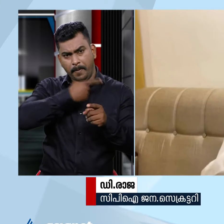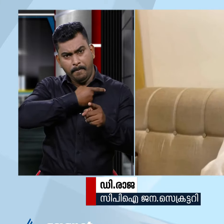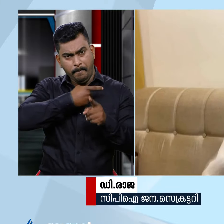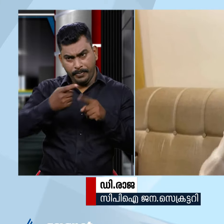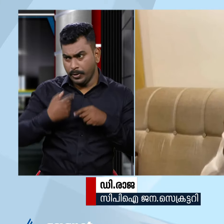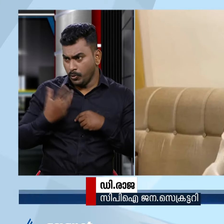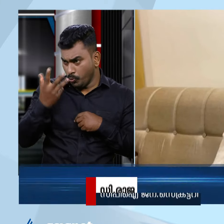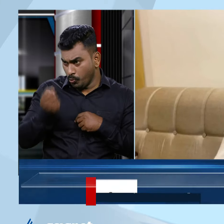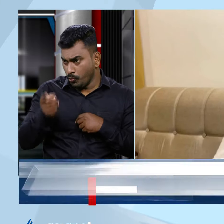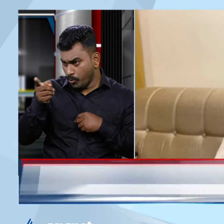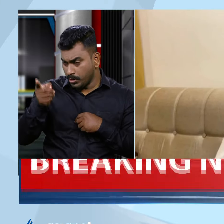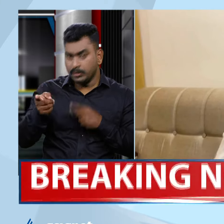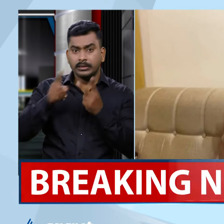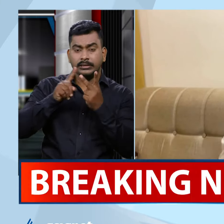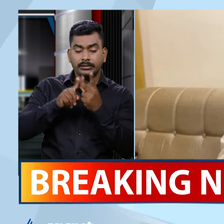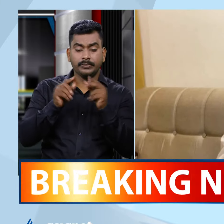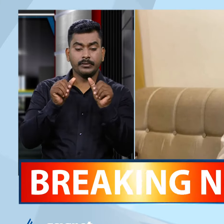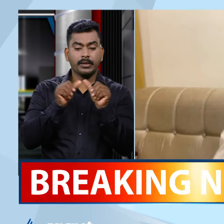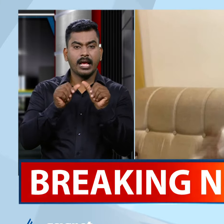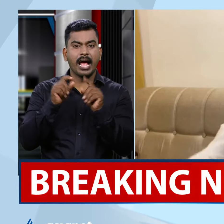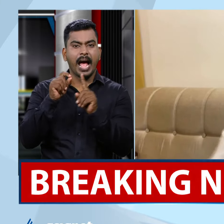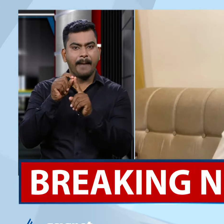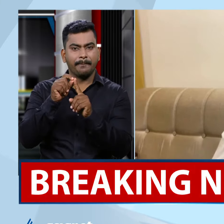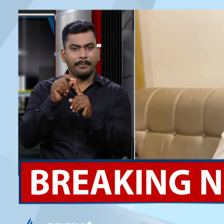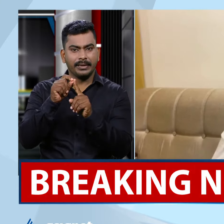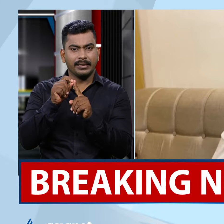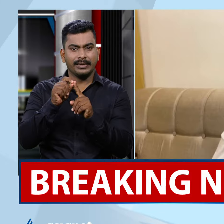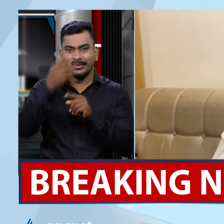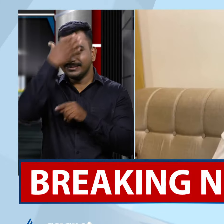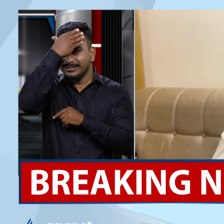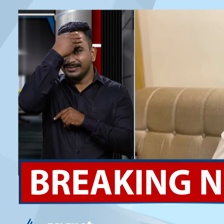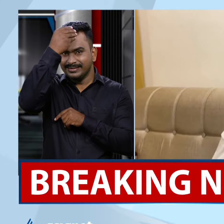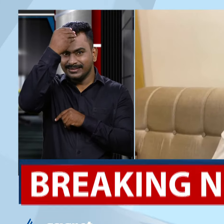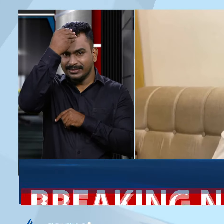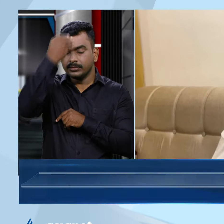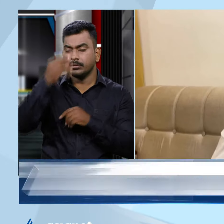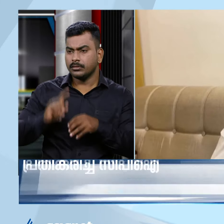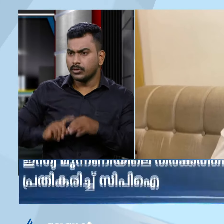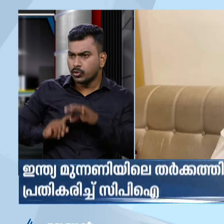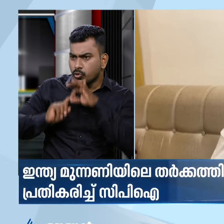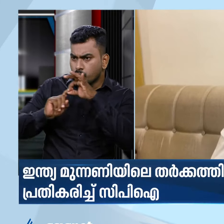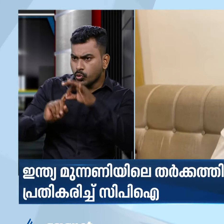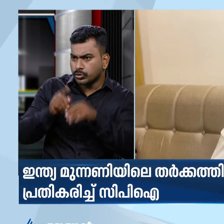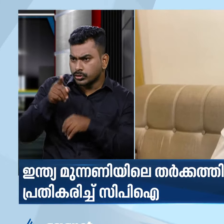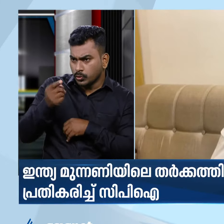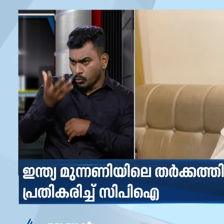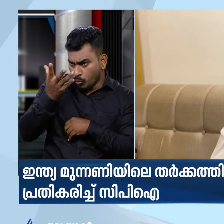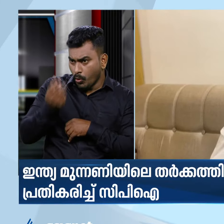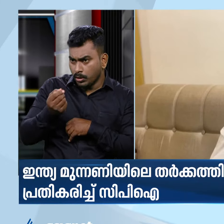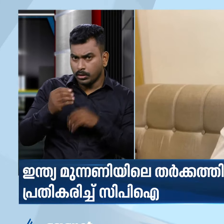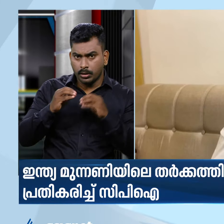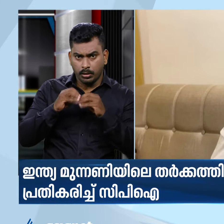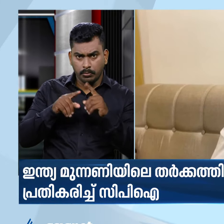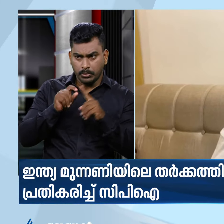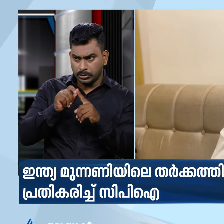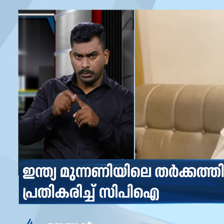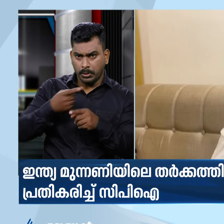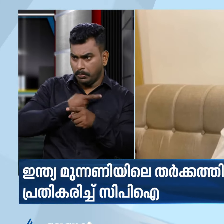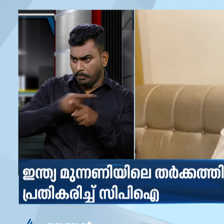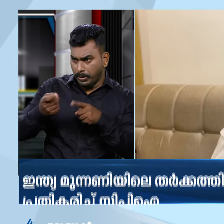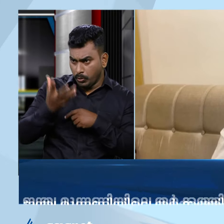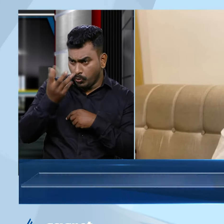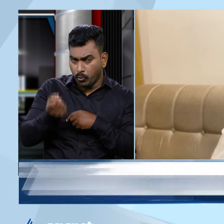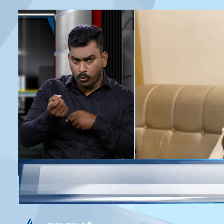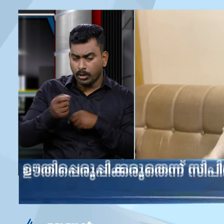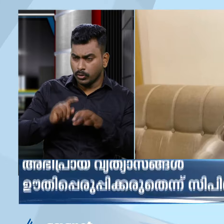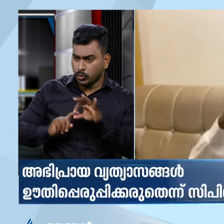of defeating BJP or not. The same thing one can ask Mr. Arvind Kejriwal, whether he is committed